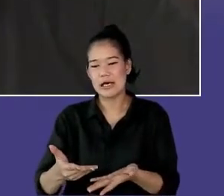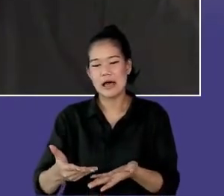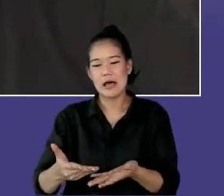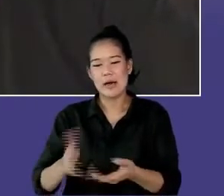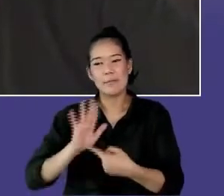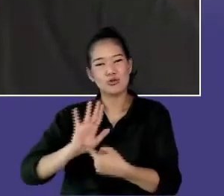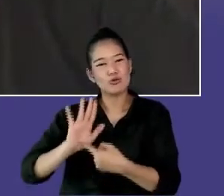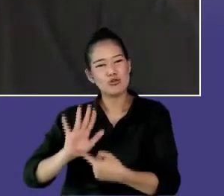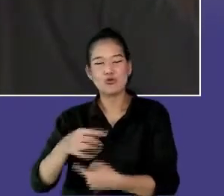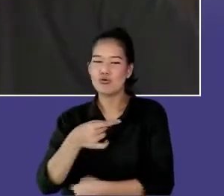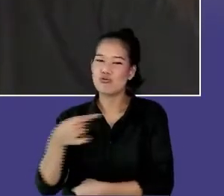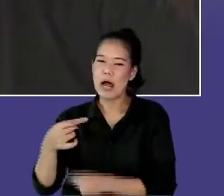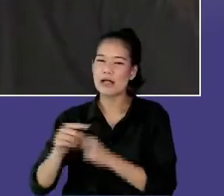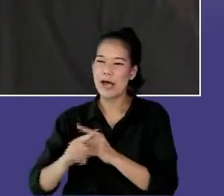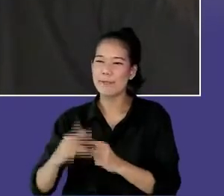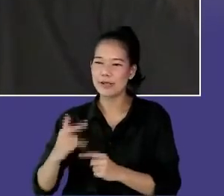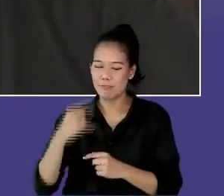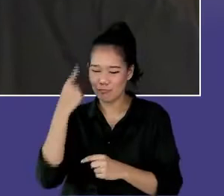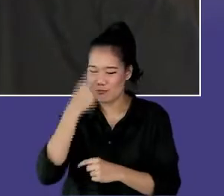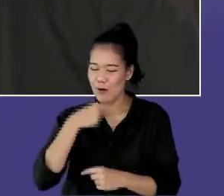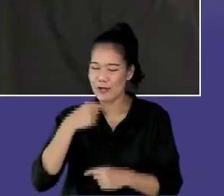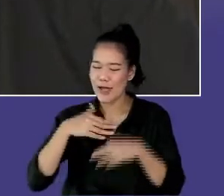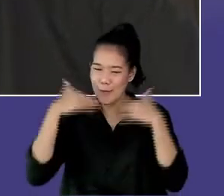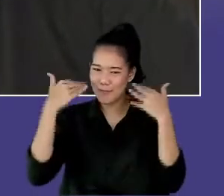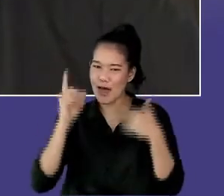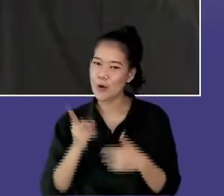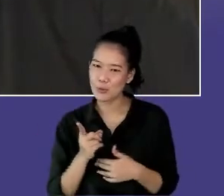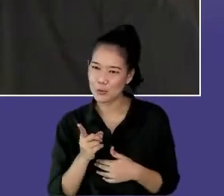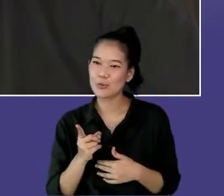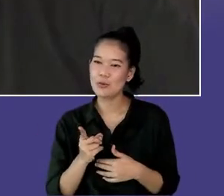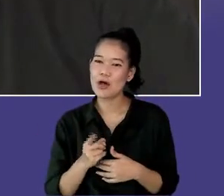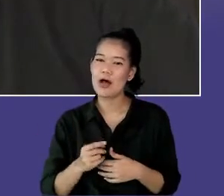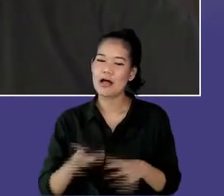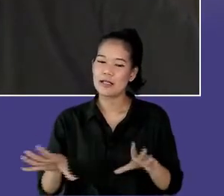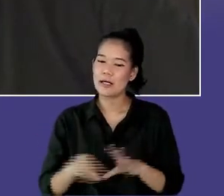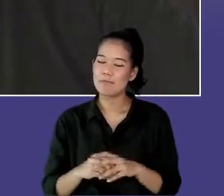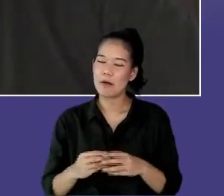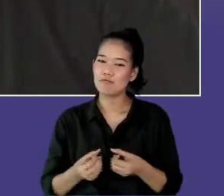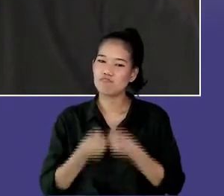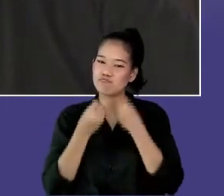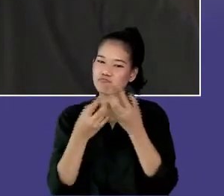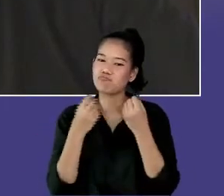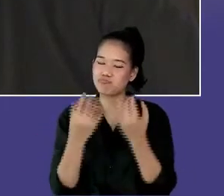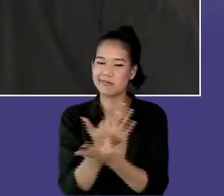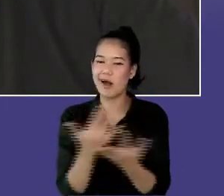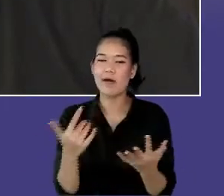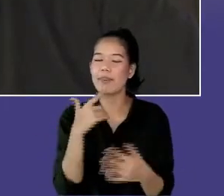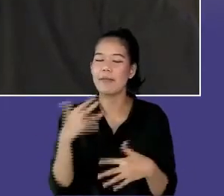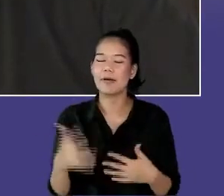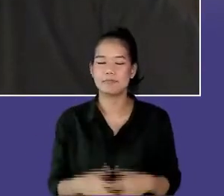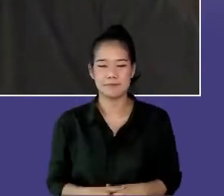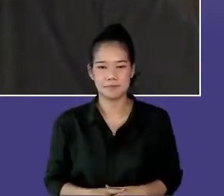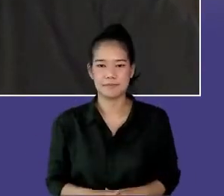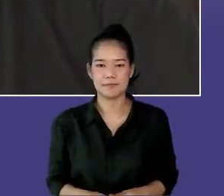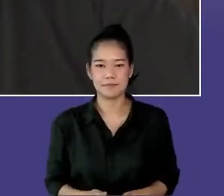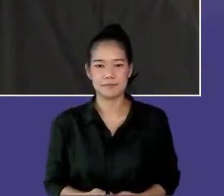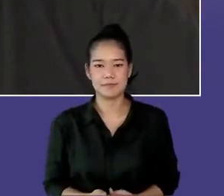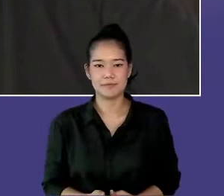tapi harus terlihat happy, ikut mengkampanyekan kepada masyarakat, seperti apa nih suka dukanya Mas